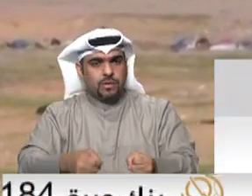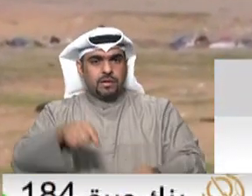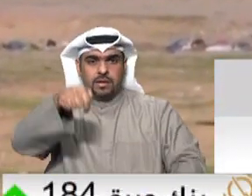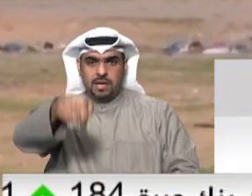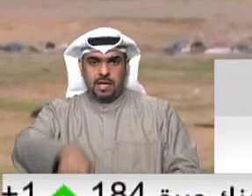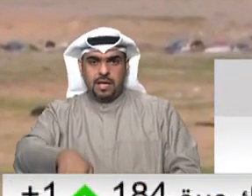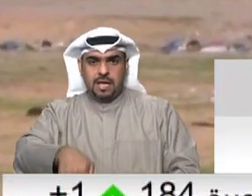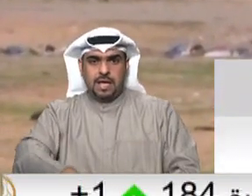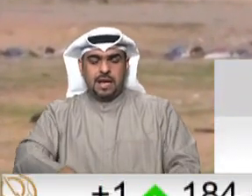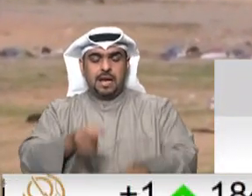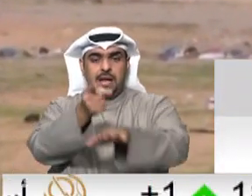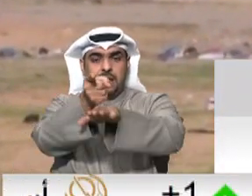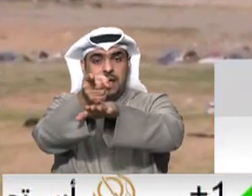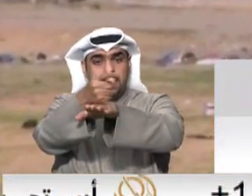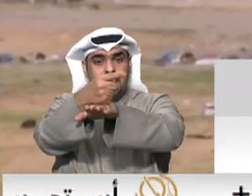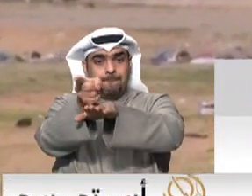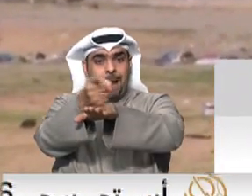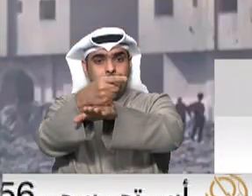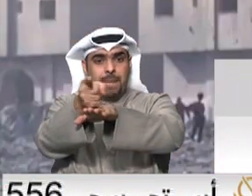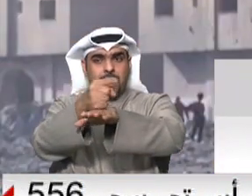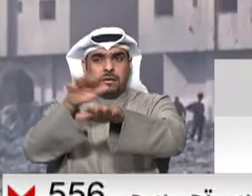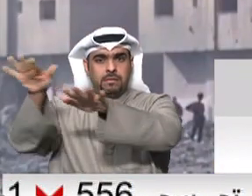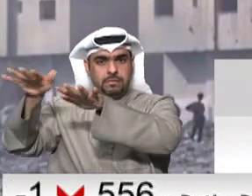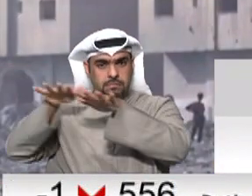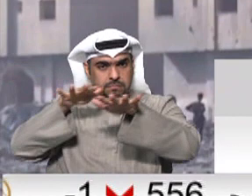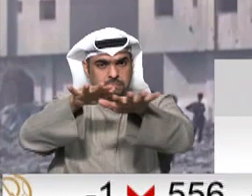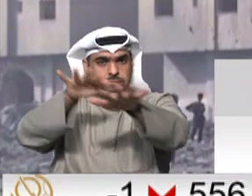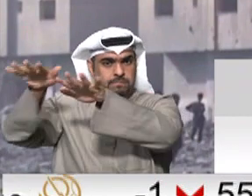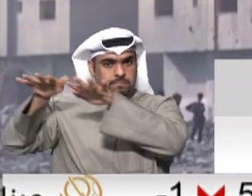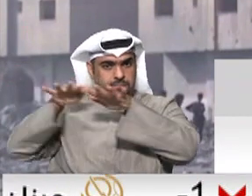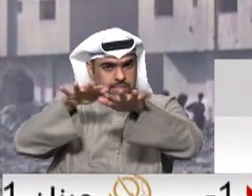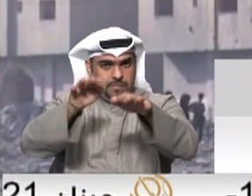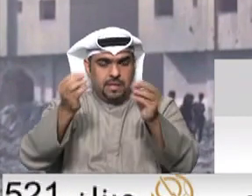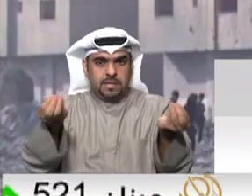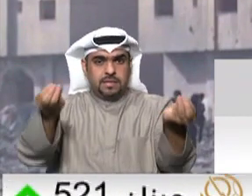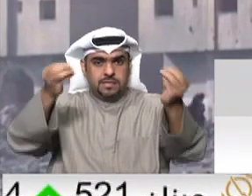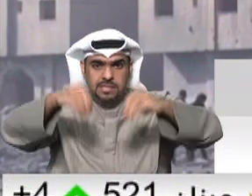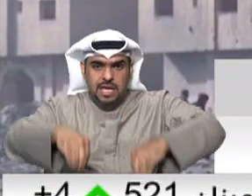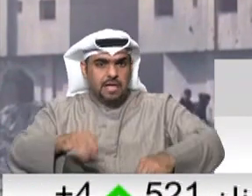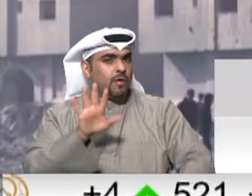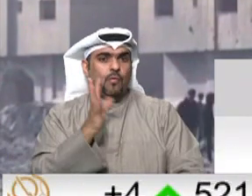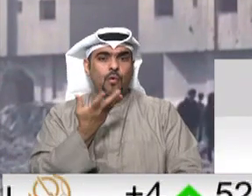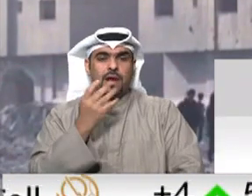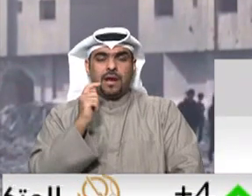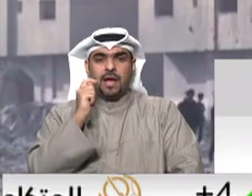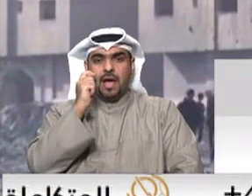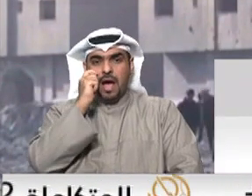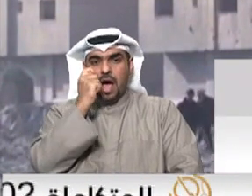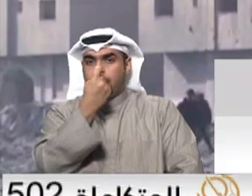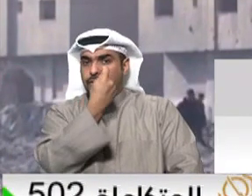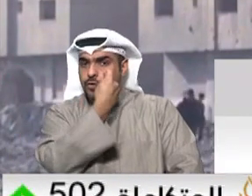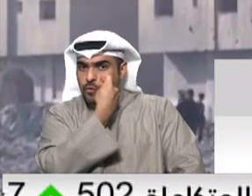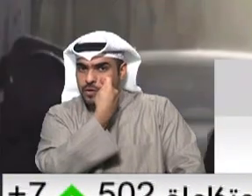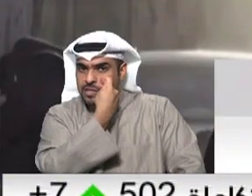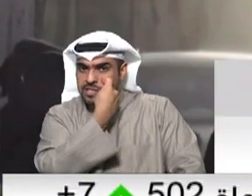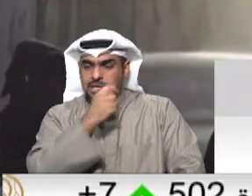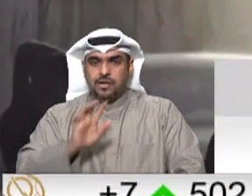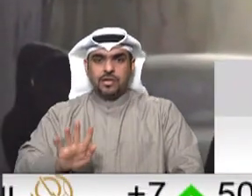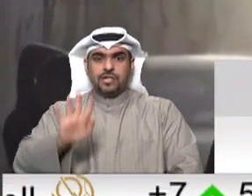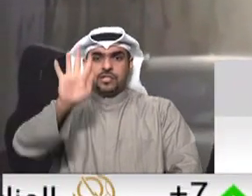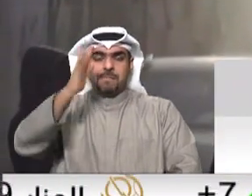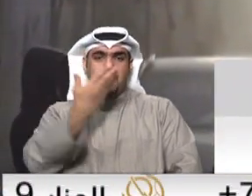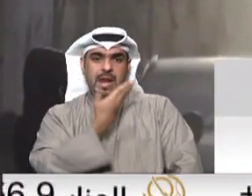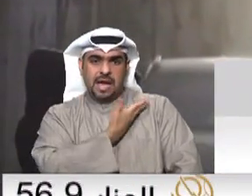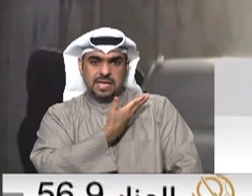تحاول الدخول بشكل أكبر وأعمق تحديدا في مدينة خان يونس وفي عدة محاور من شمالي قطاع غزة. نعم.